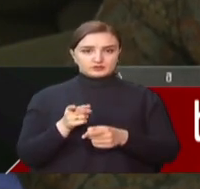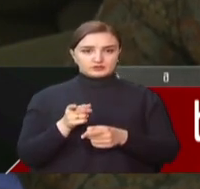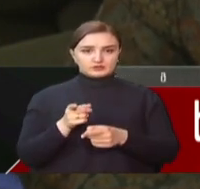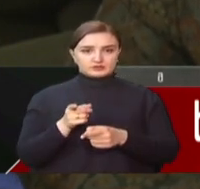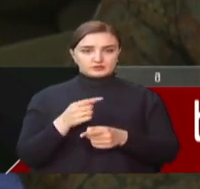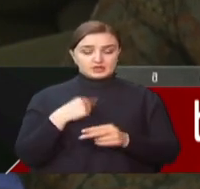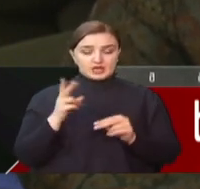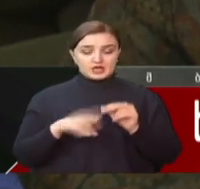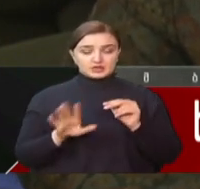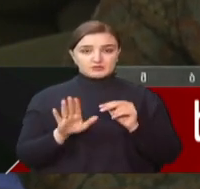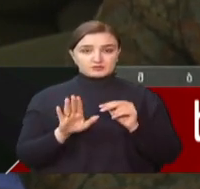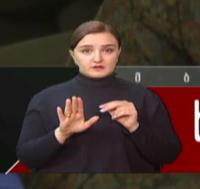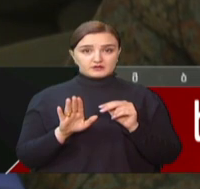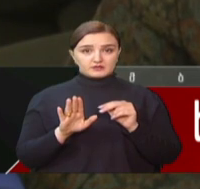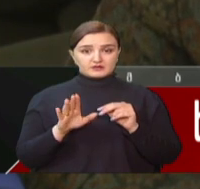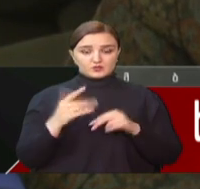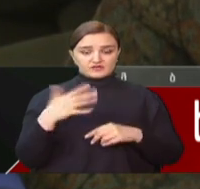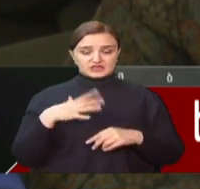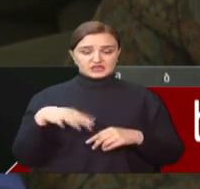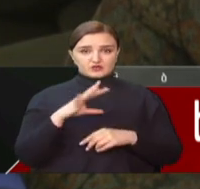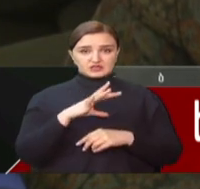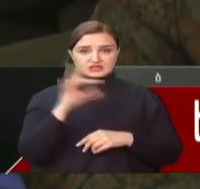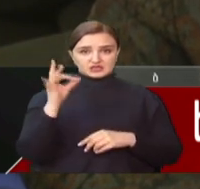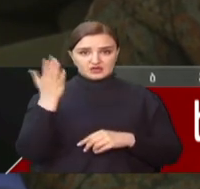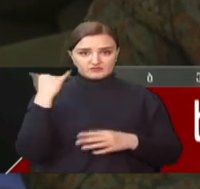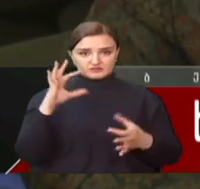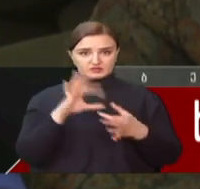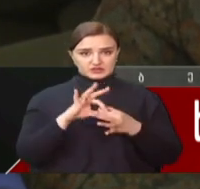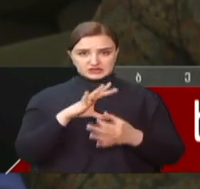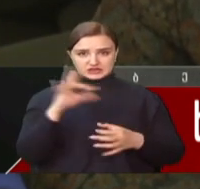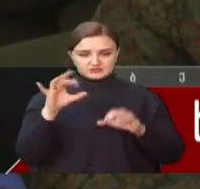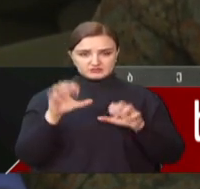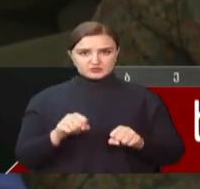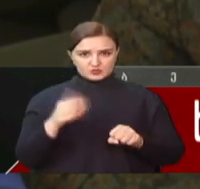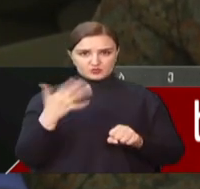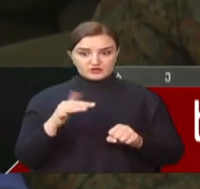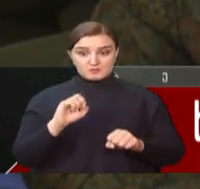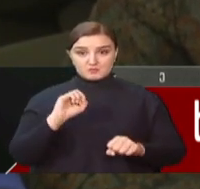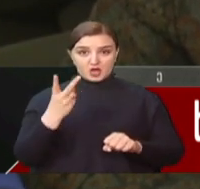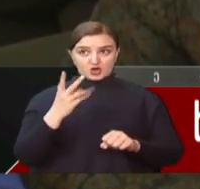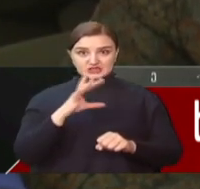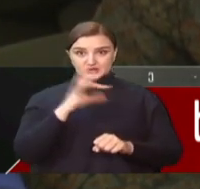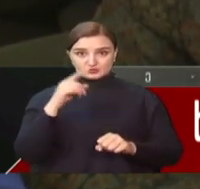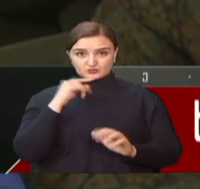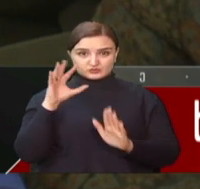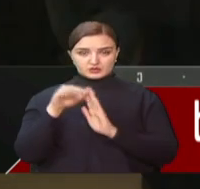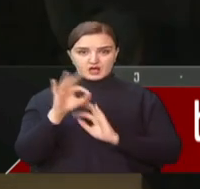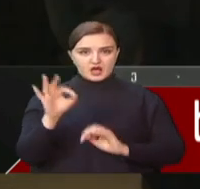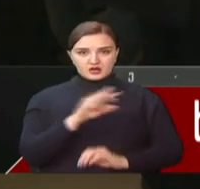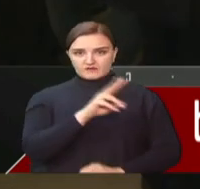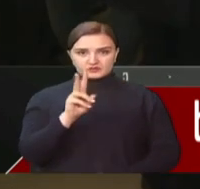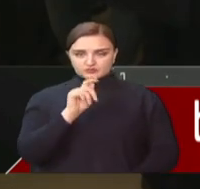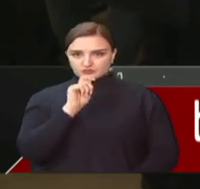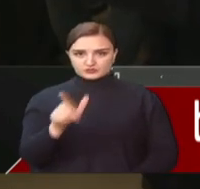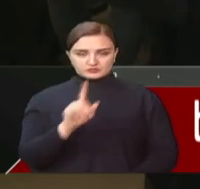Არ დამიმთავრებია, გასაბჭოვდა ეს ქვეყანა ერთხელ, მაგრამ მეორედ მის გასაბჭოებას არავინ არ დაგანებებს.